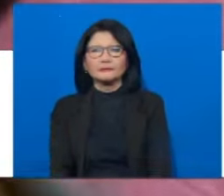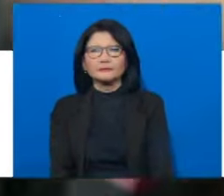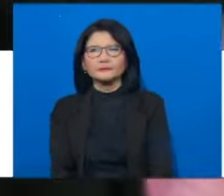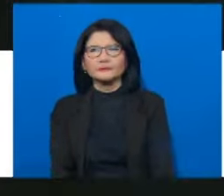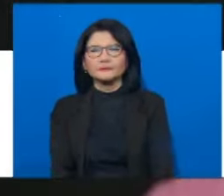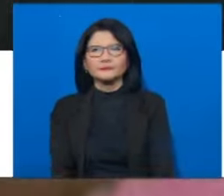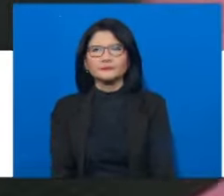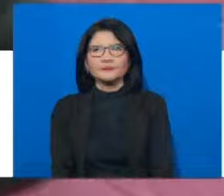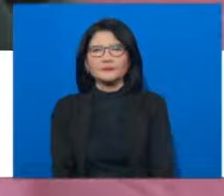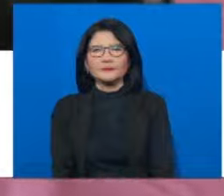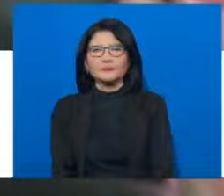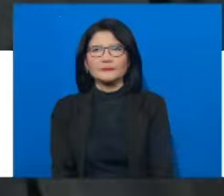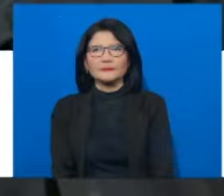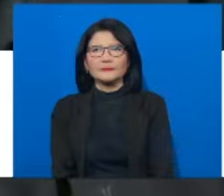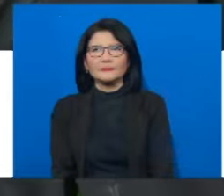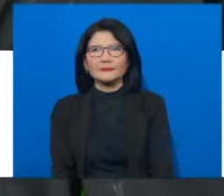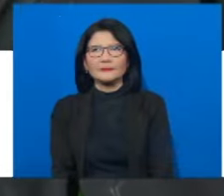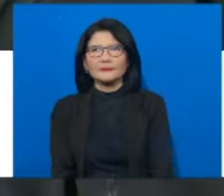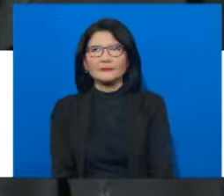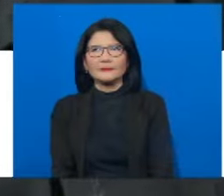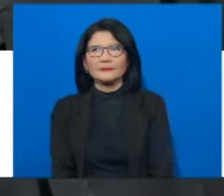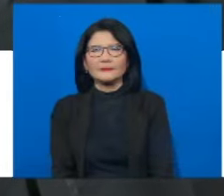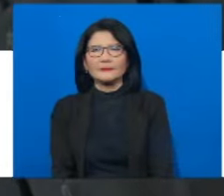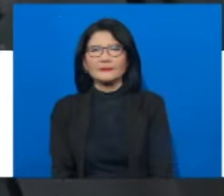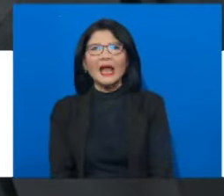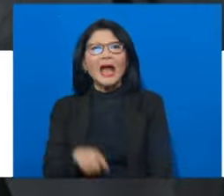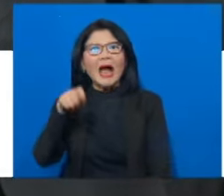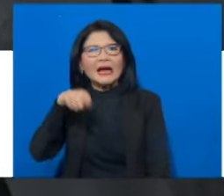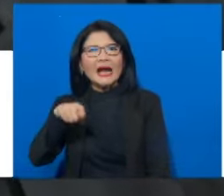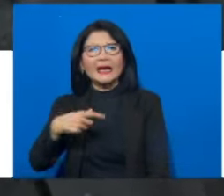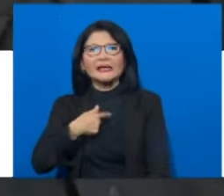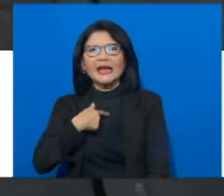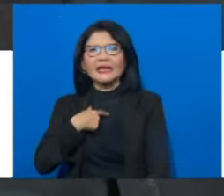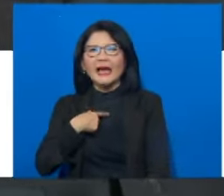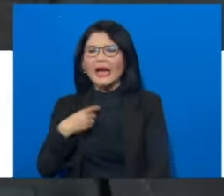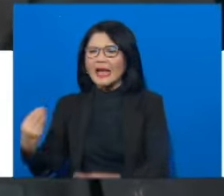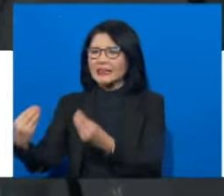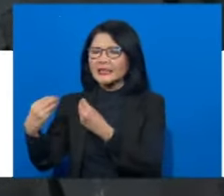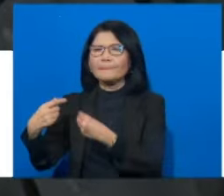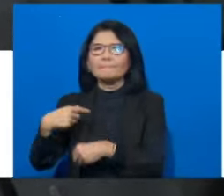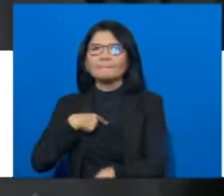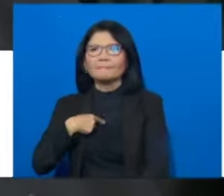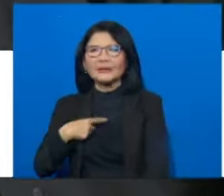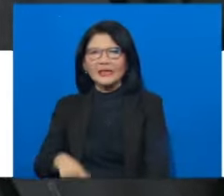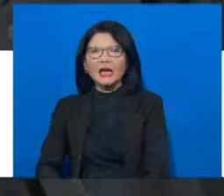terus itu Dititipin sama abah tolong dilanjutkan sama